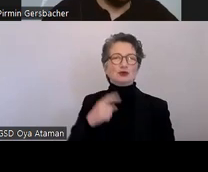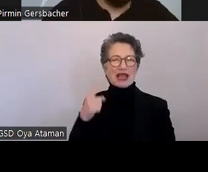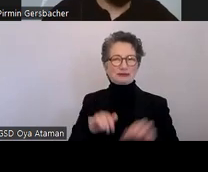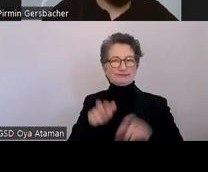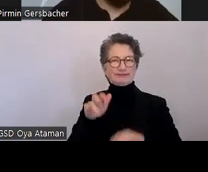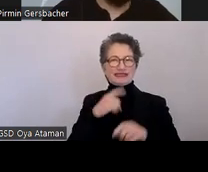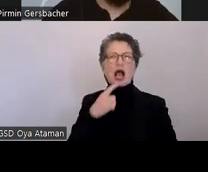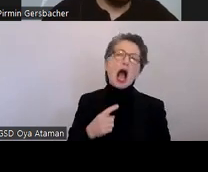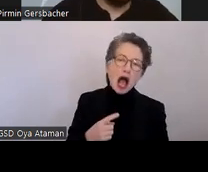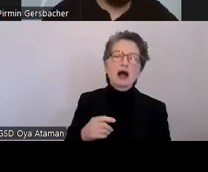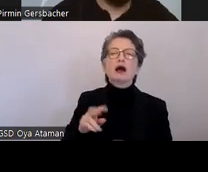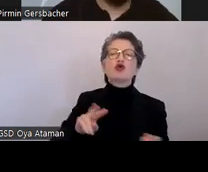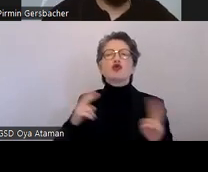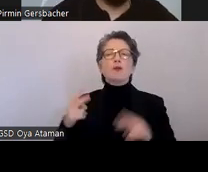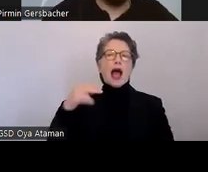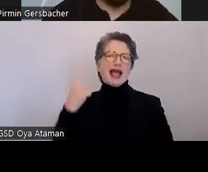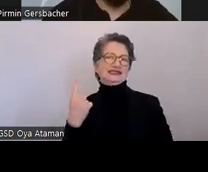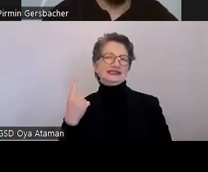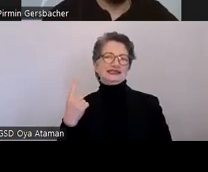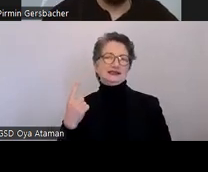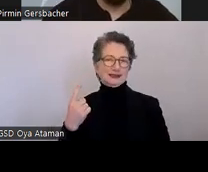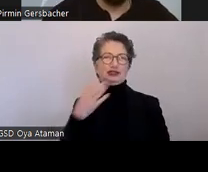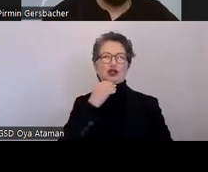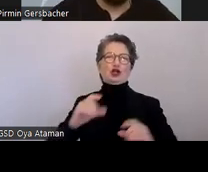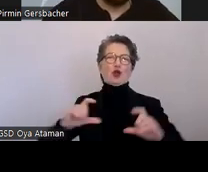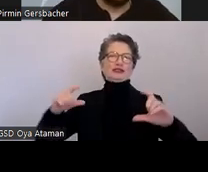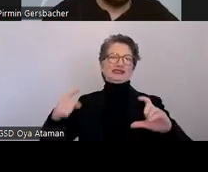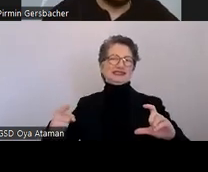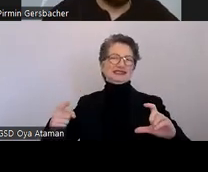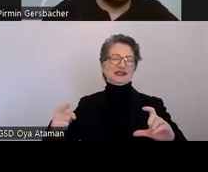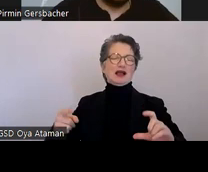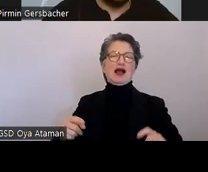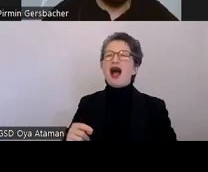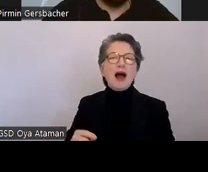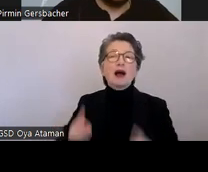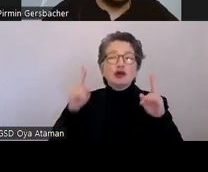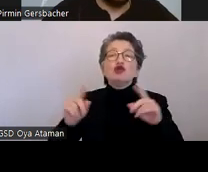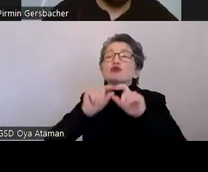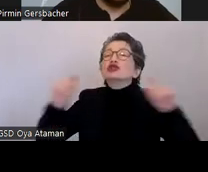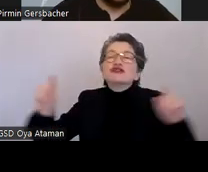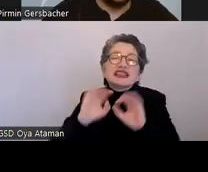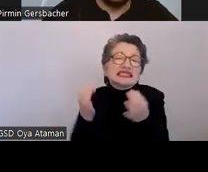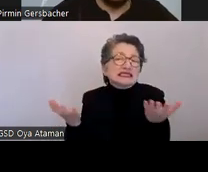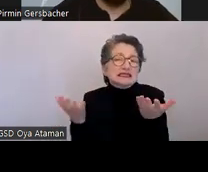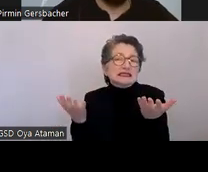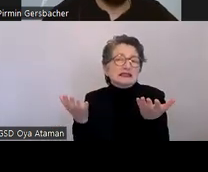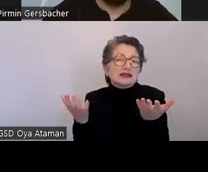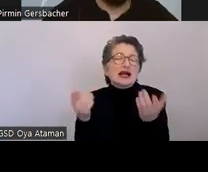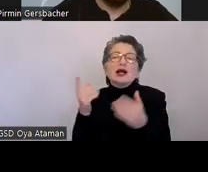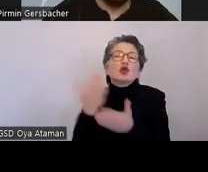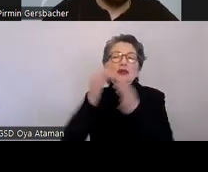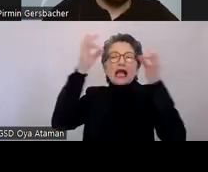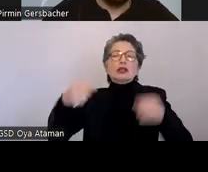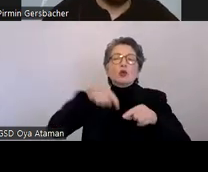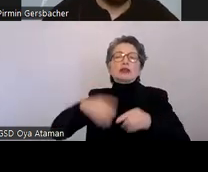hat, macht man H1 draus, dann steht er schön groß da. Das macht halt keinen Sinn. Dieser Text überschreibt nichts. Das war auch am Ende von der